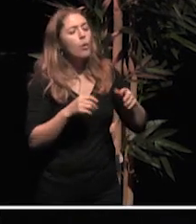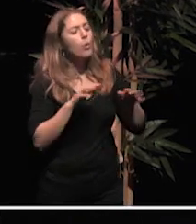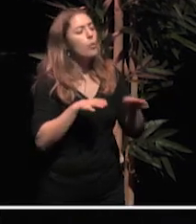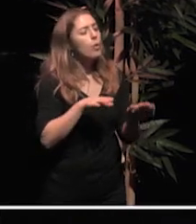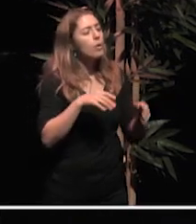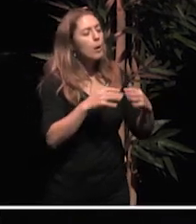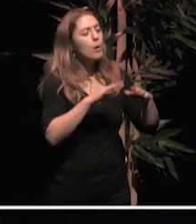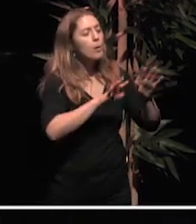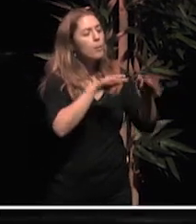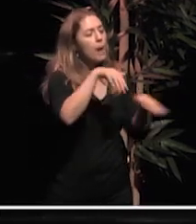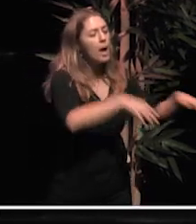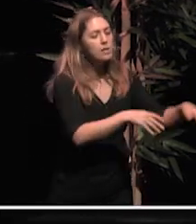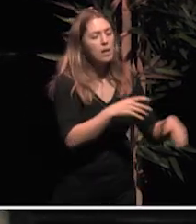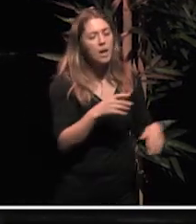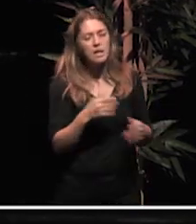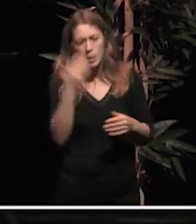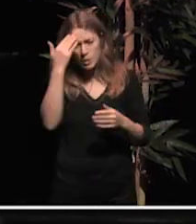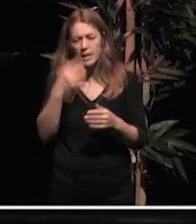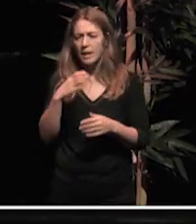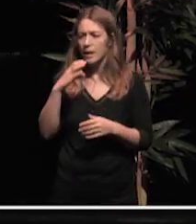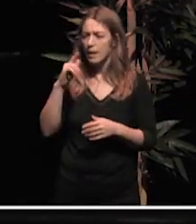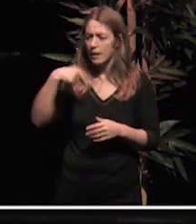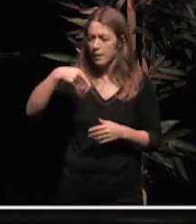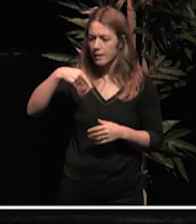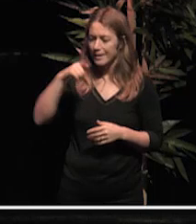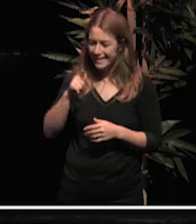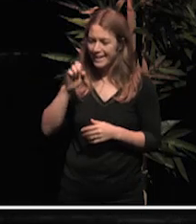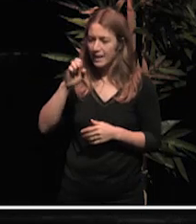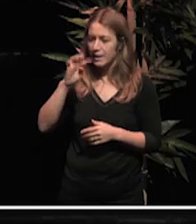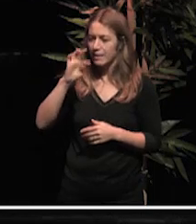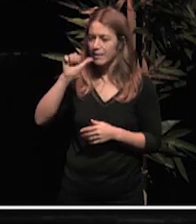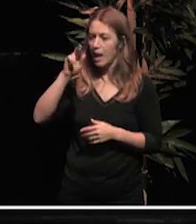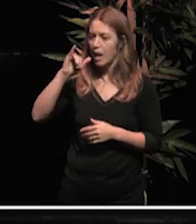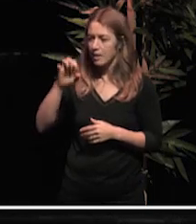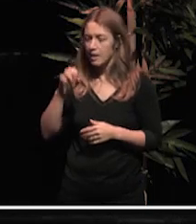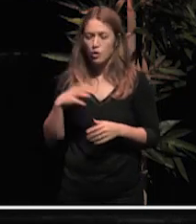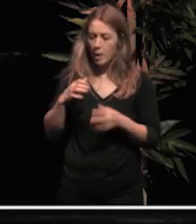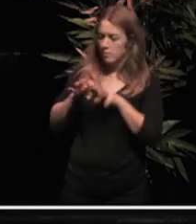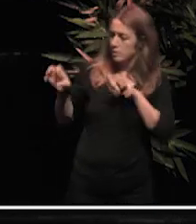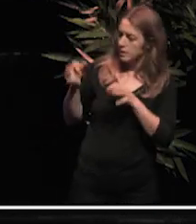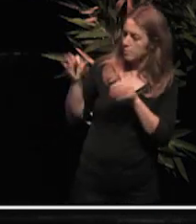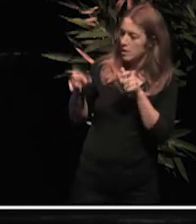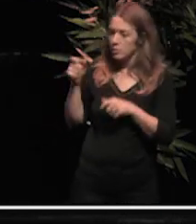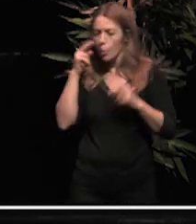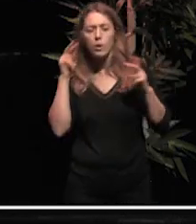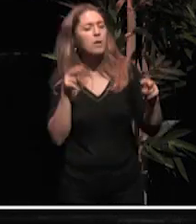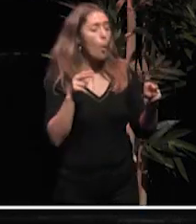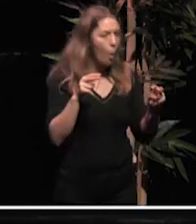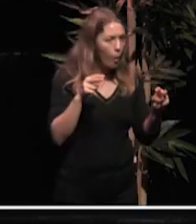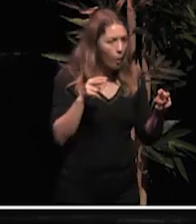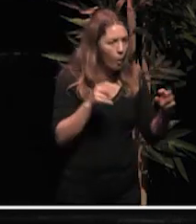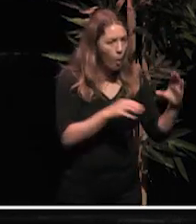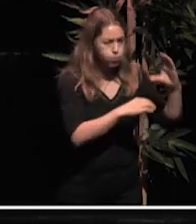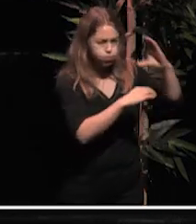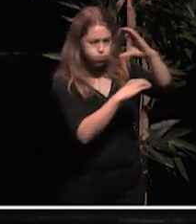ceux qui connaissent Guétari, il y a des vagues magnifiques, des vagues énormes, et on était une dizaine à regarder les vagues, en disant, c'est gros, on y va quand même,